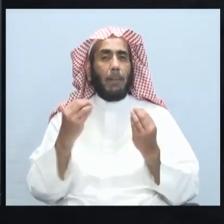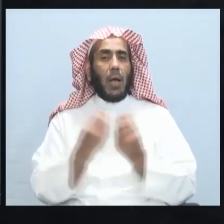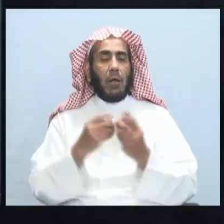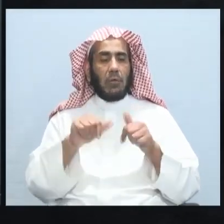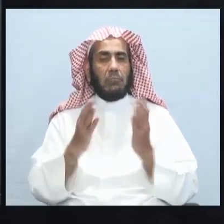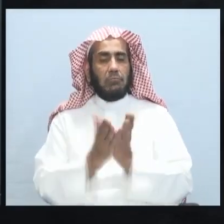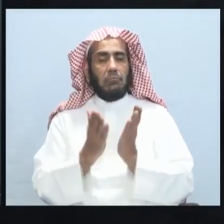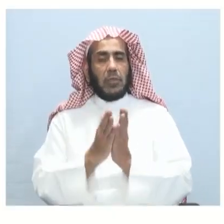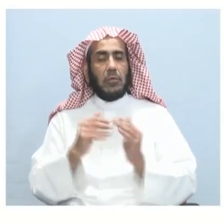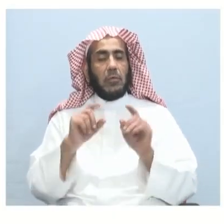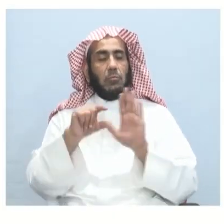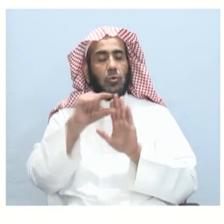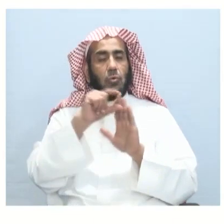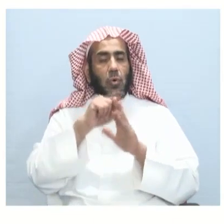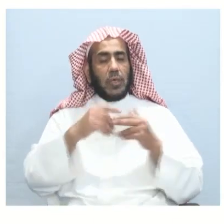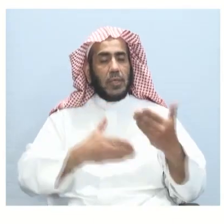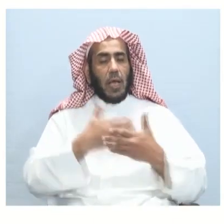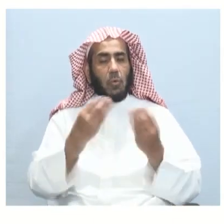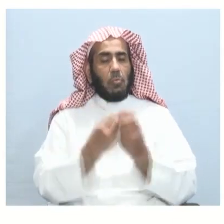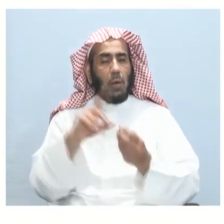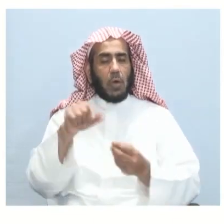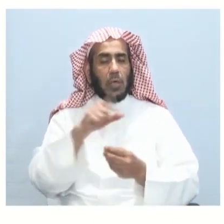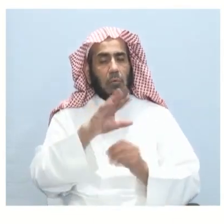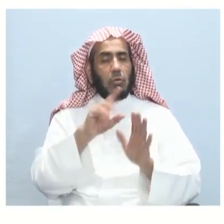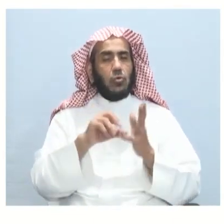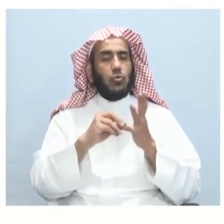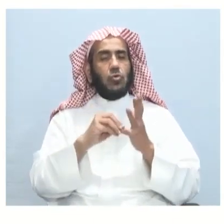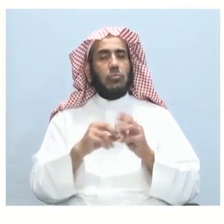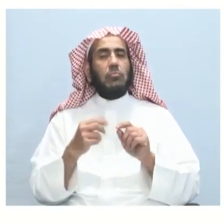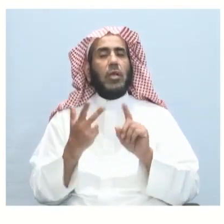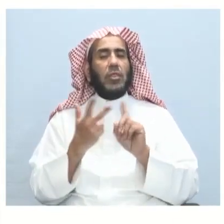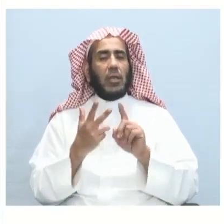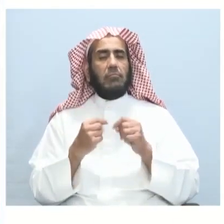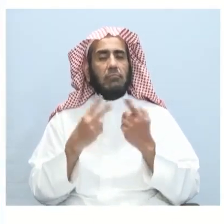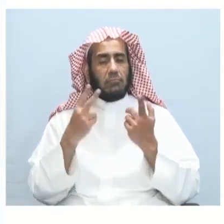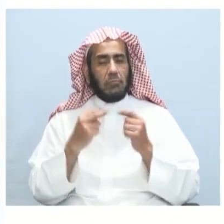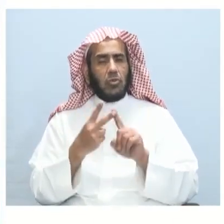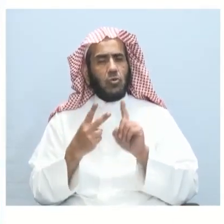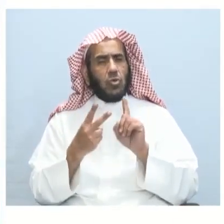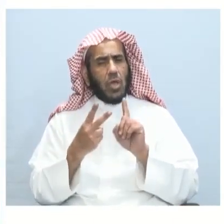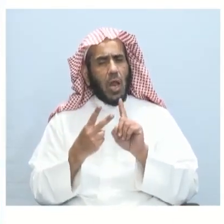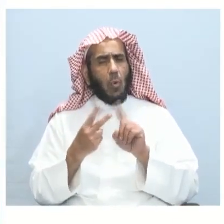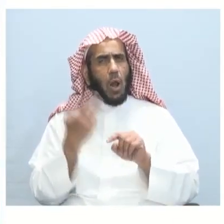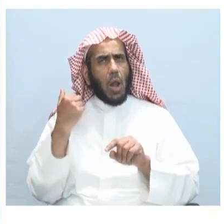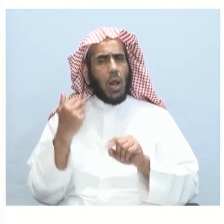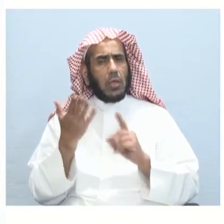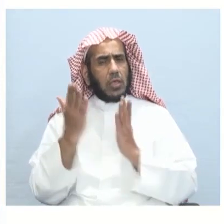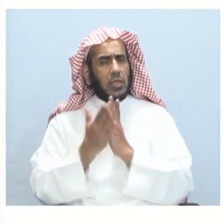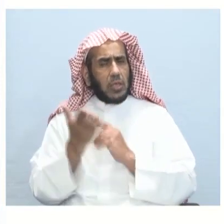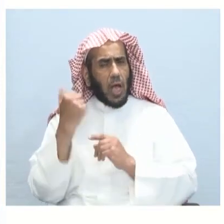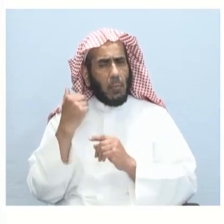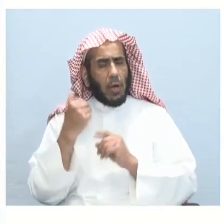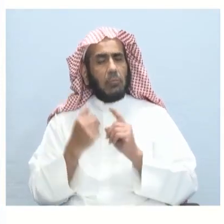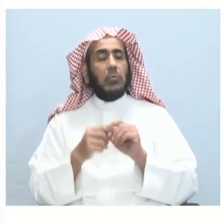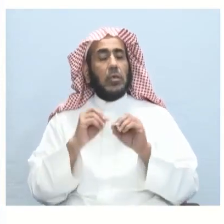هذا الدرس درس بعنوان التعامل مع المخططات البيانيه الجزء الثاني في الدرس السابق تعلمنا وتكلمنا